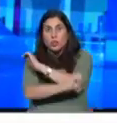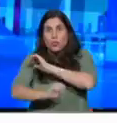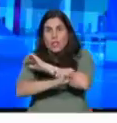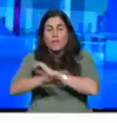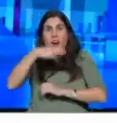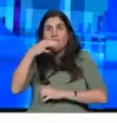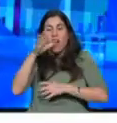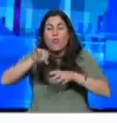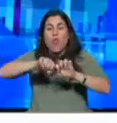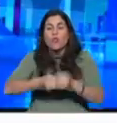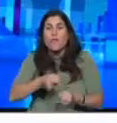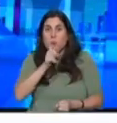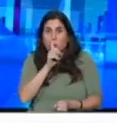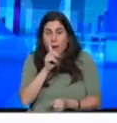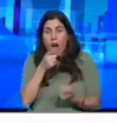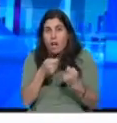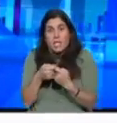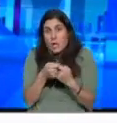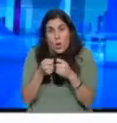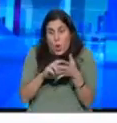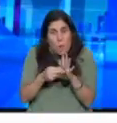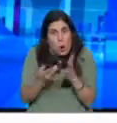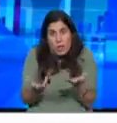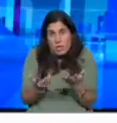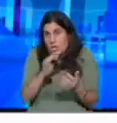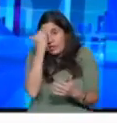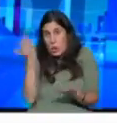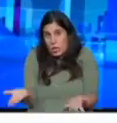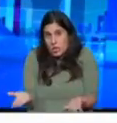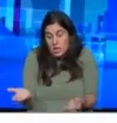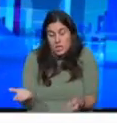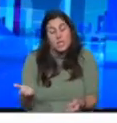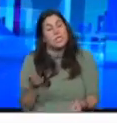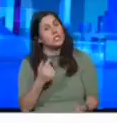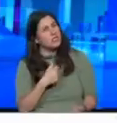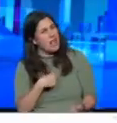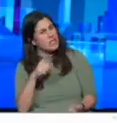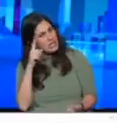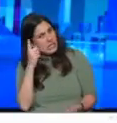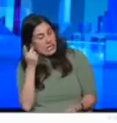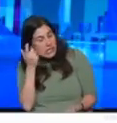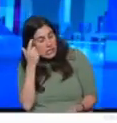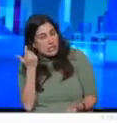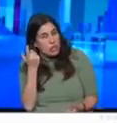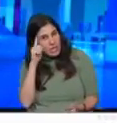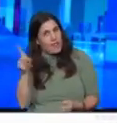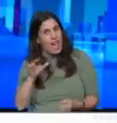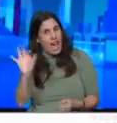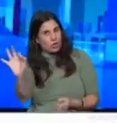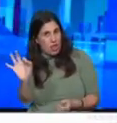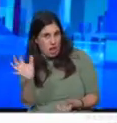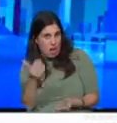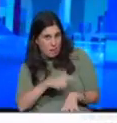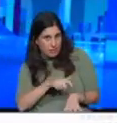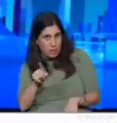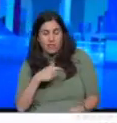של שוברים שתיקה, שהם כאמור ארגון פוליטי קיצוני. אני מניחה שמן הסתם חשבת על אחיך בזמן הזה.